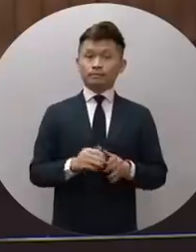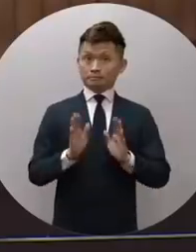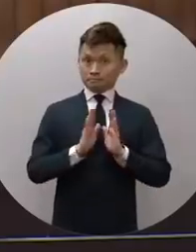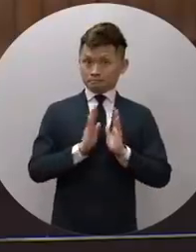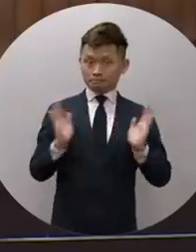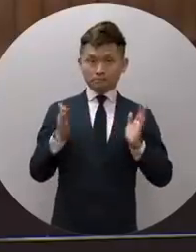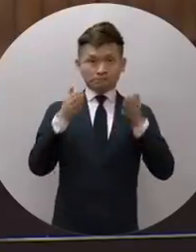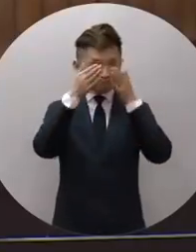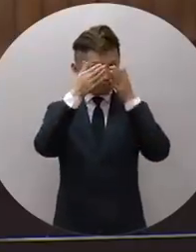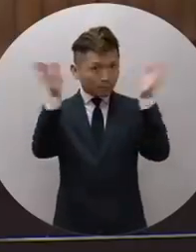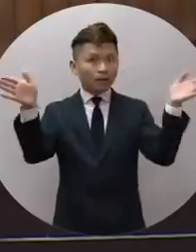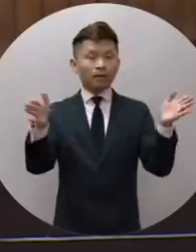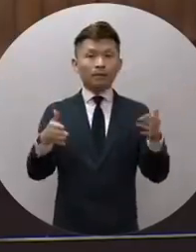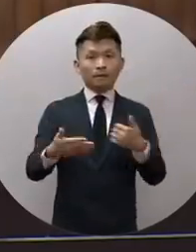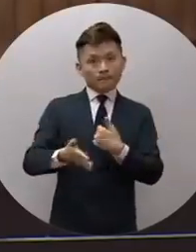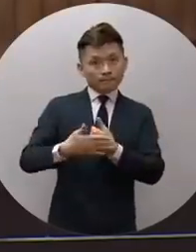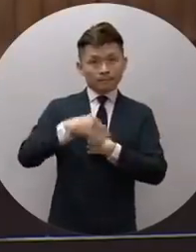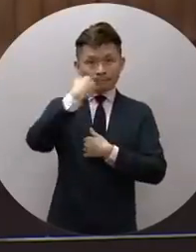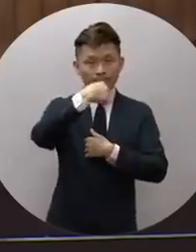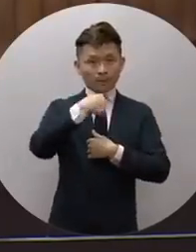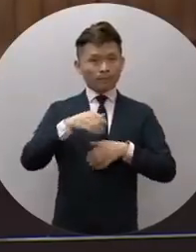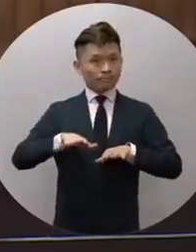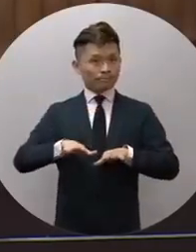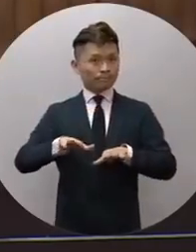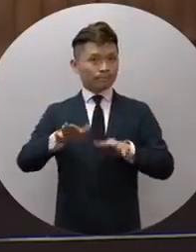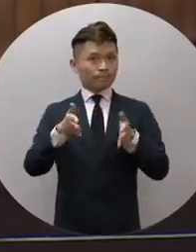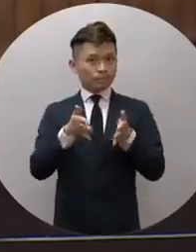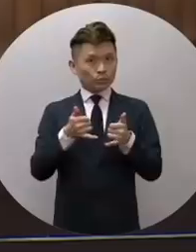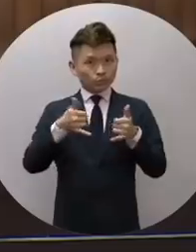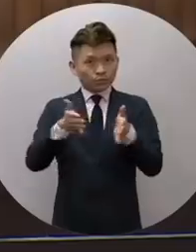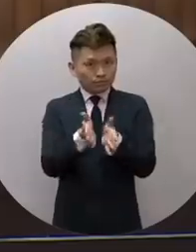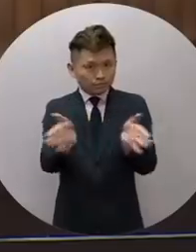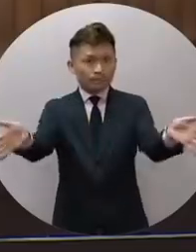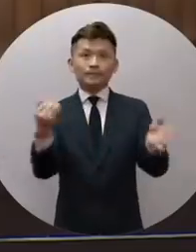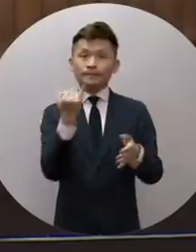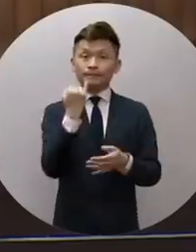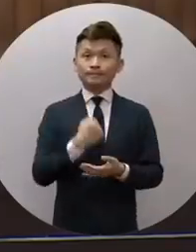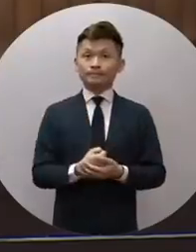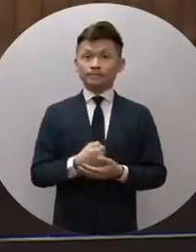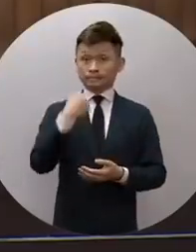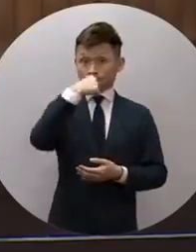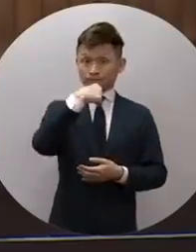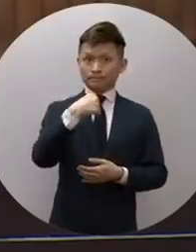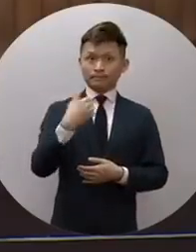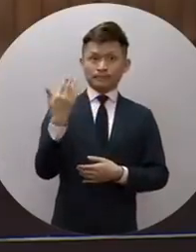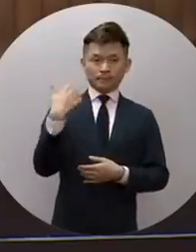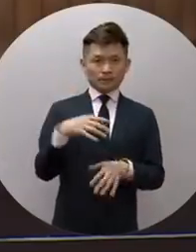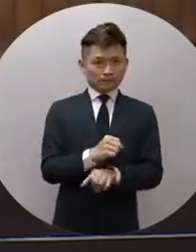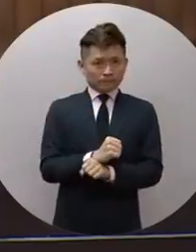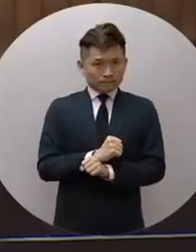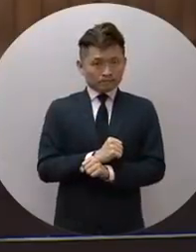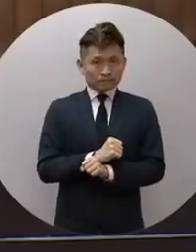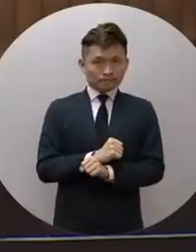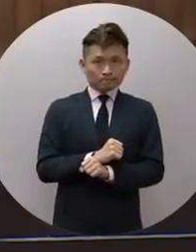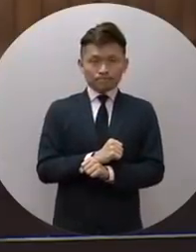湾创造更宽广的康庄大道。台湾必须戒慎恐惧，